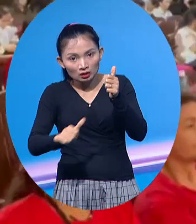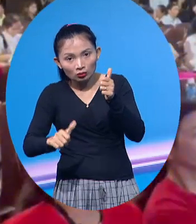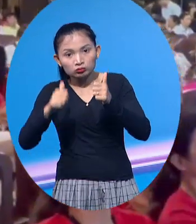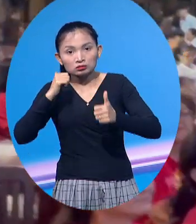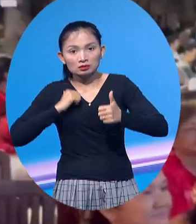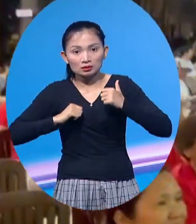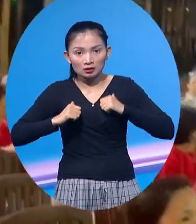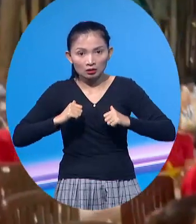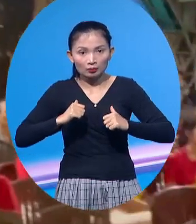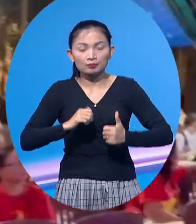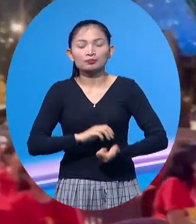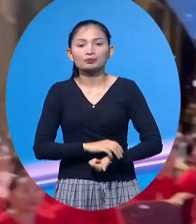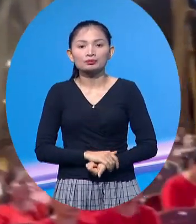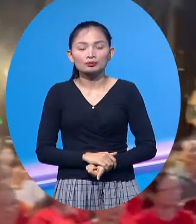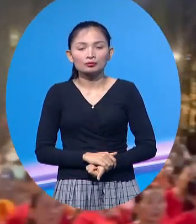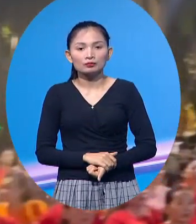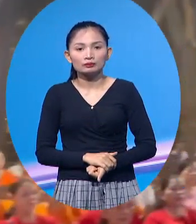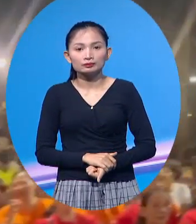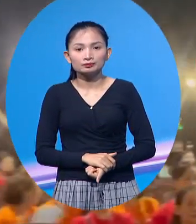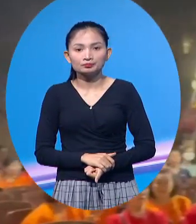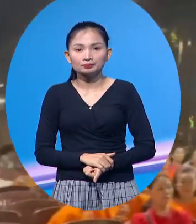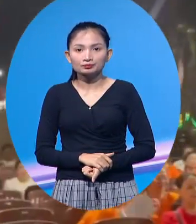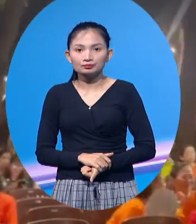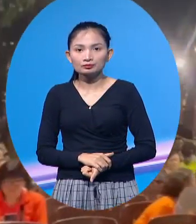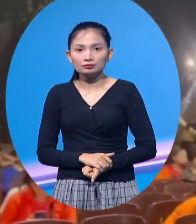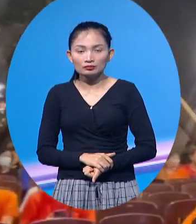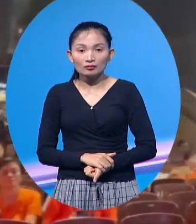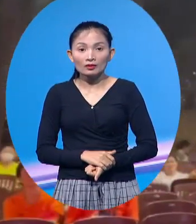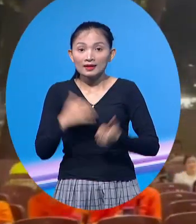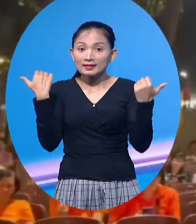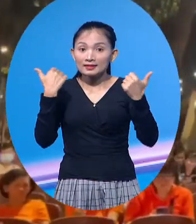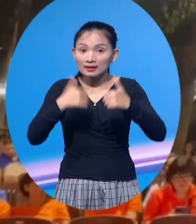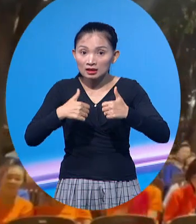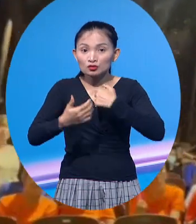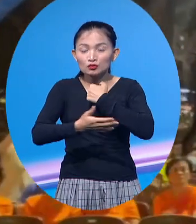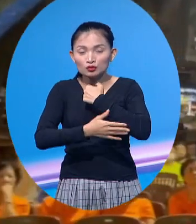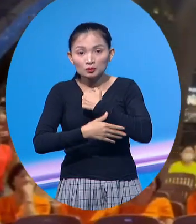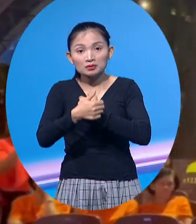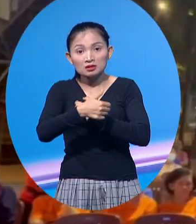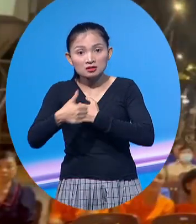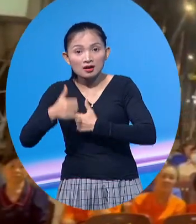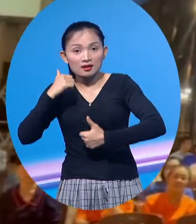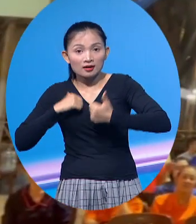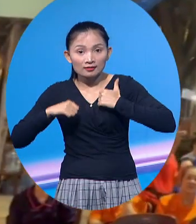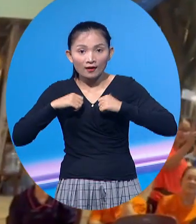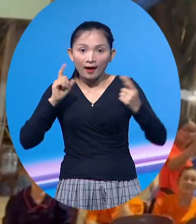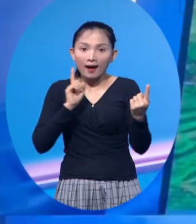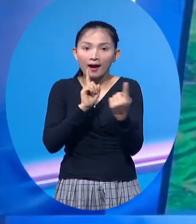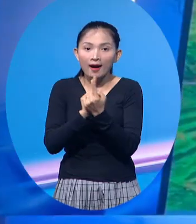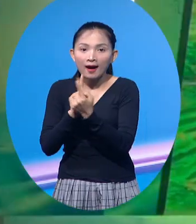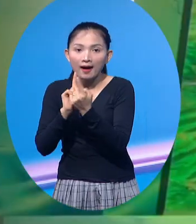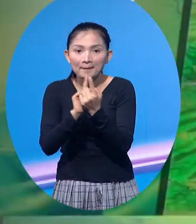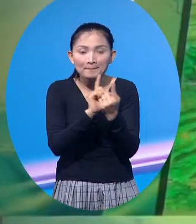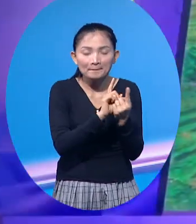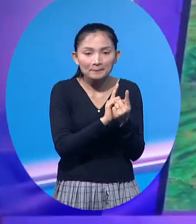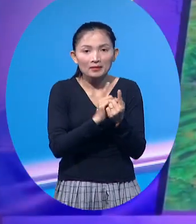và cấp thành phố lần thứ 4 năm 2024. Hội thi là dịp để đồng bào các dân tộc gặp gỡ, giao lưu, tôn vinh và nâng